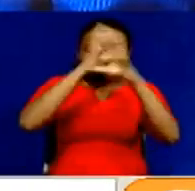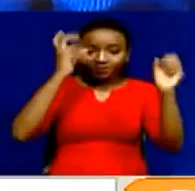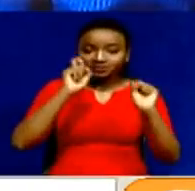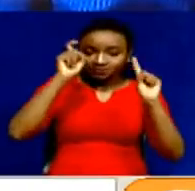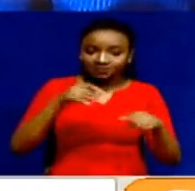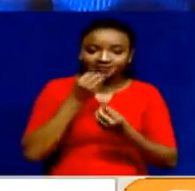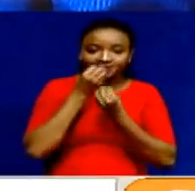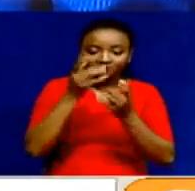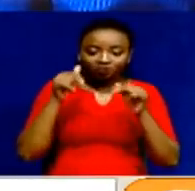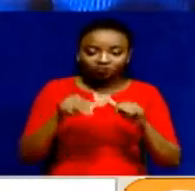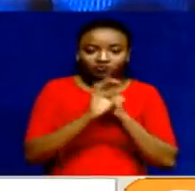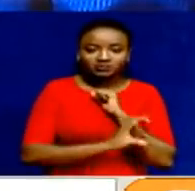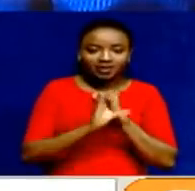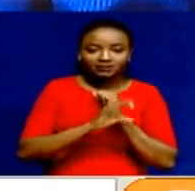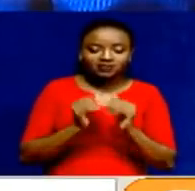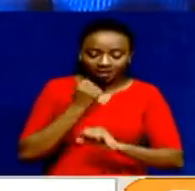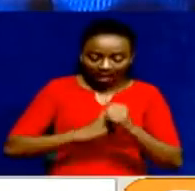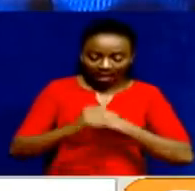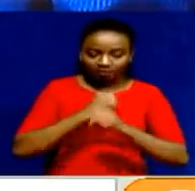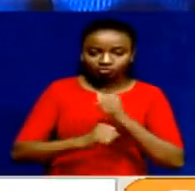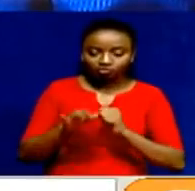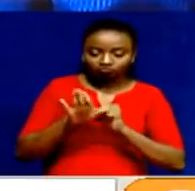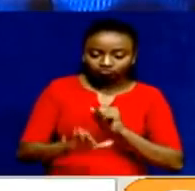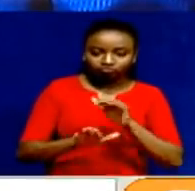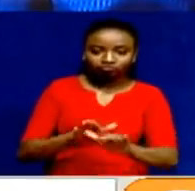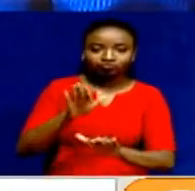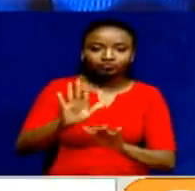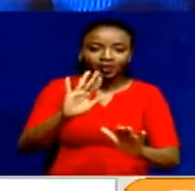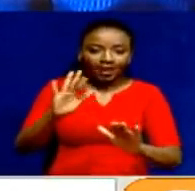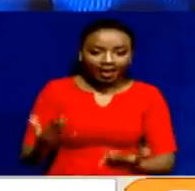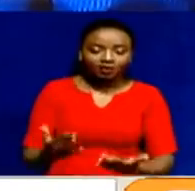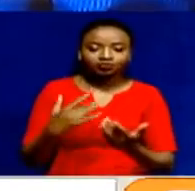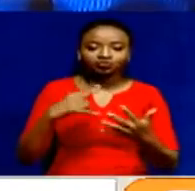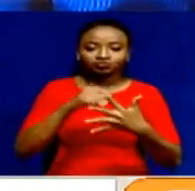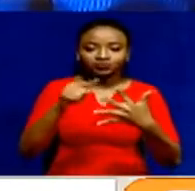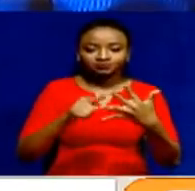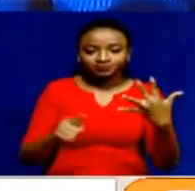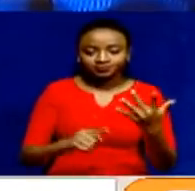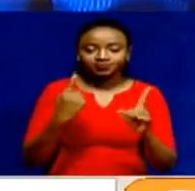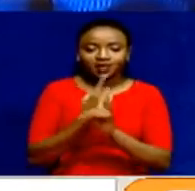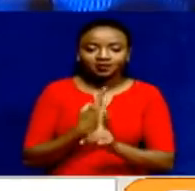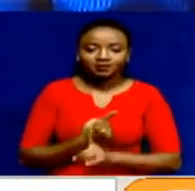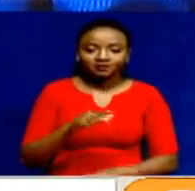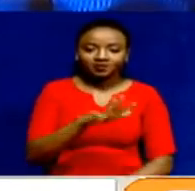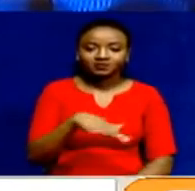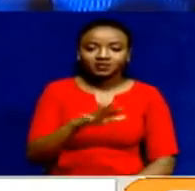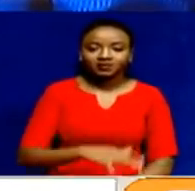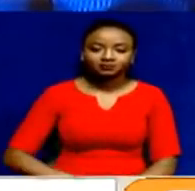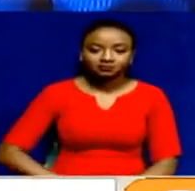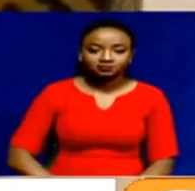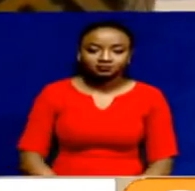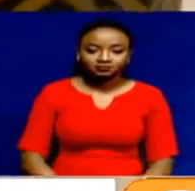taarifa kwa taifa kuhusu hatua zilizopigwa na serikali yake katika masuala kadhaa. Chimtaigoin anatueleza